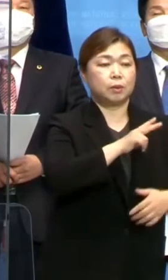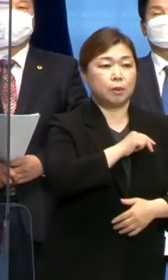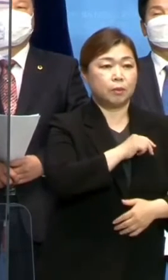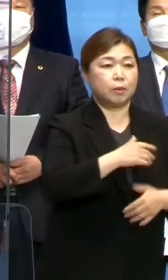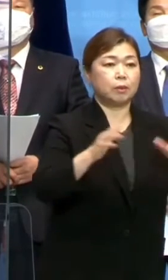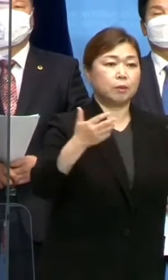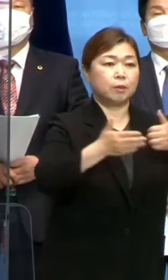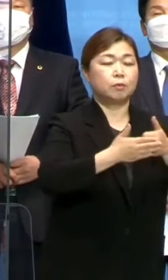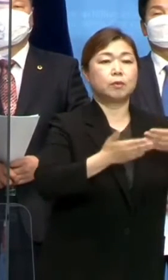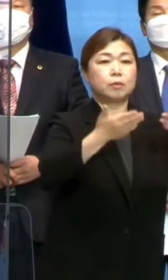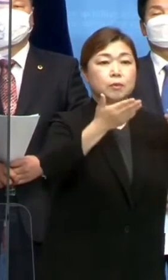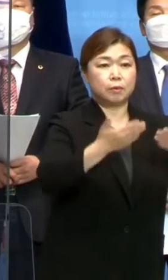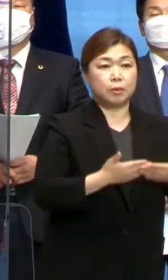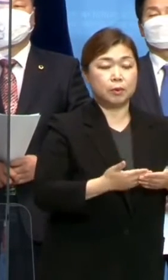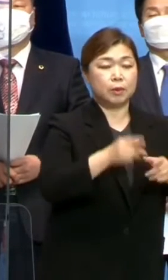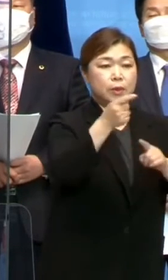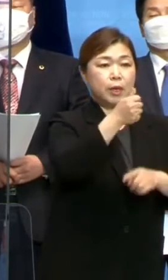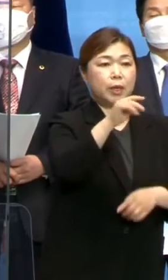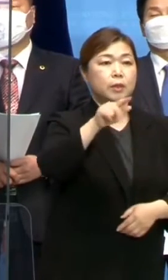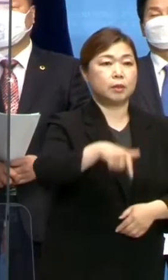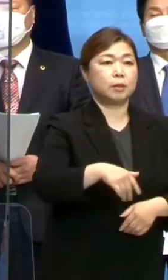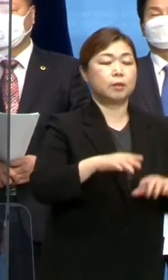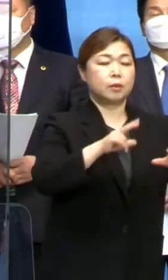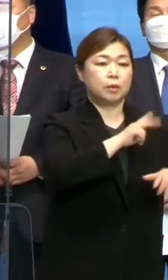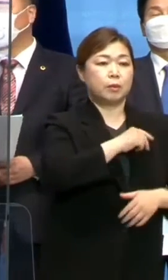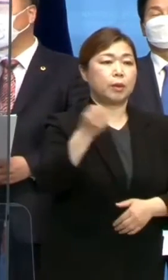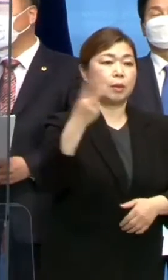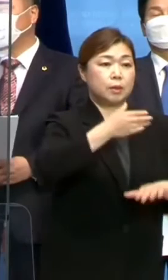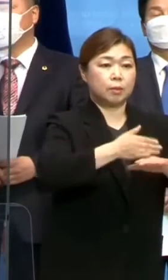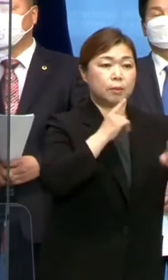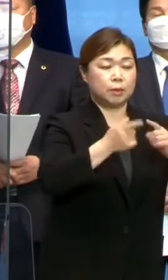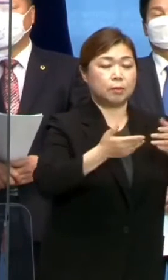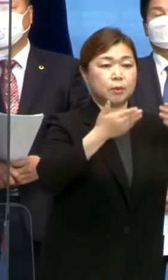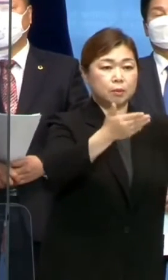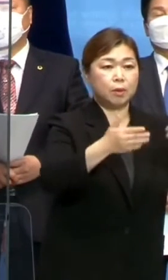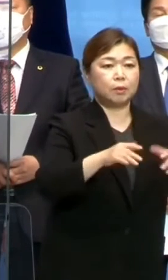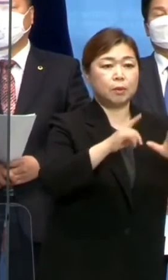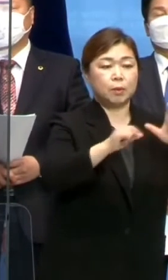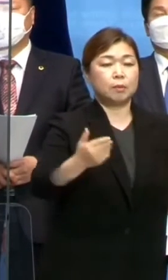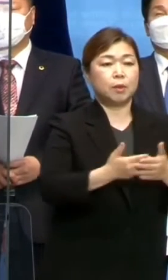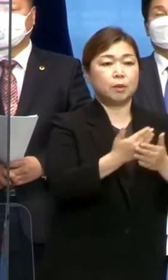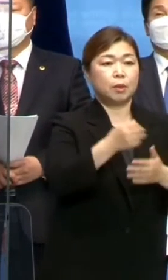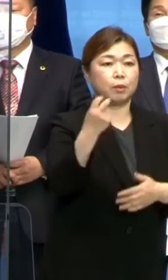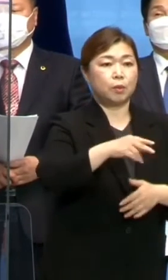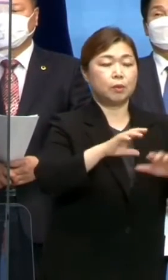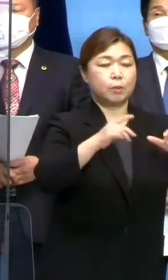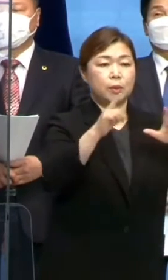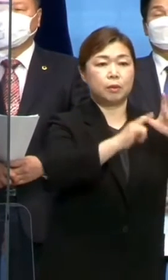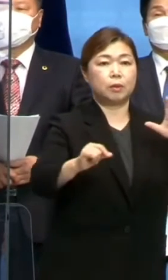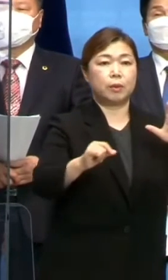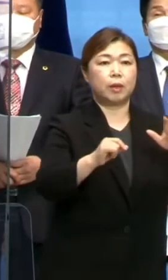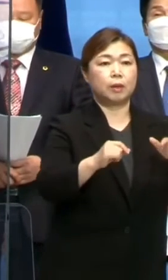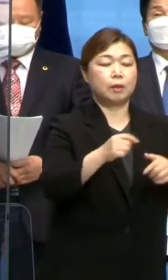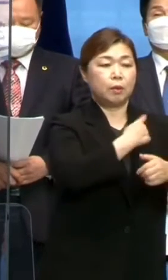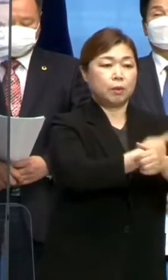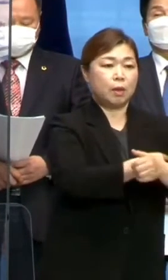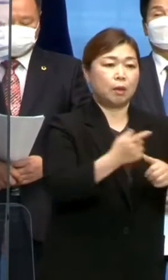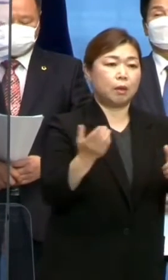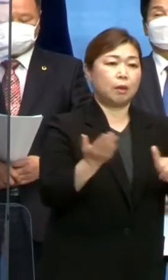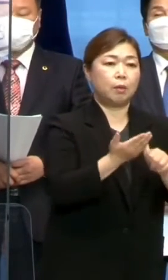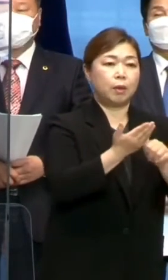응원해주시는 이 의식 의원님께 다시한번 감사드리며 지방자치 발전과 지방 의 역량 강화에